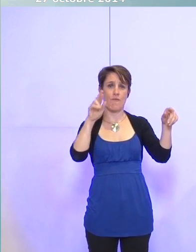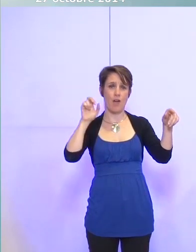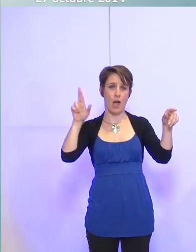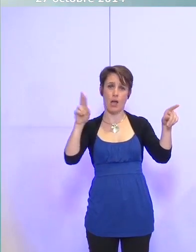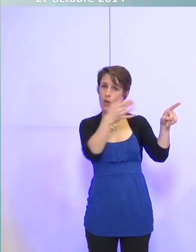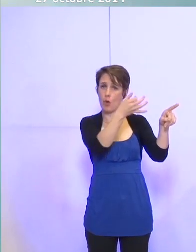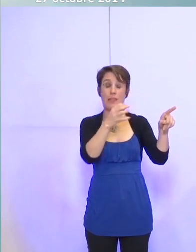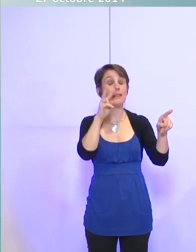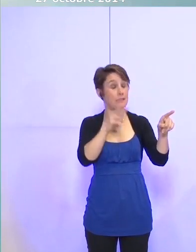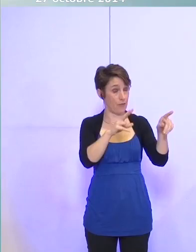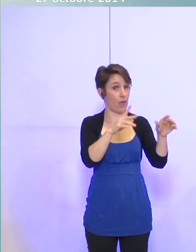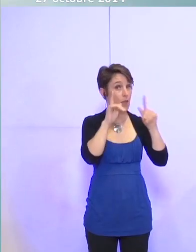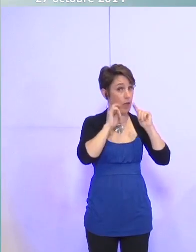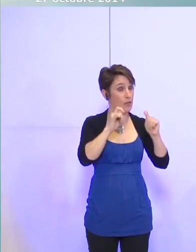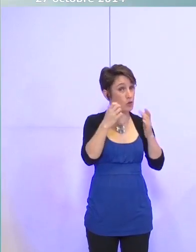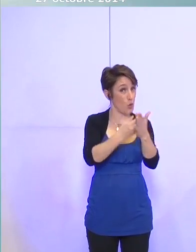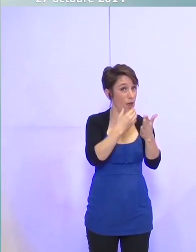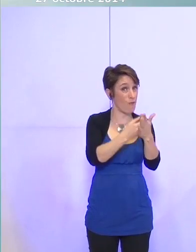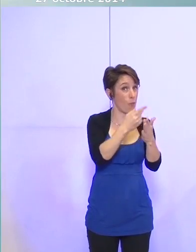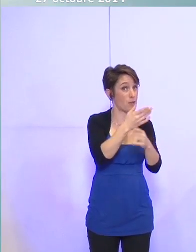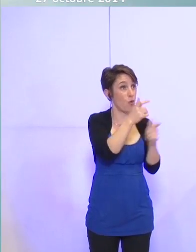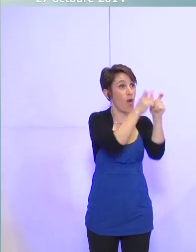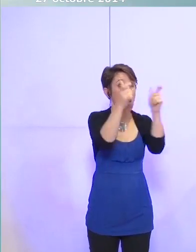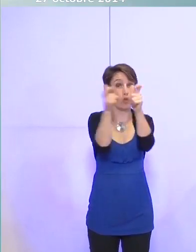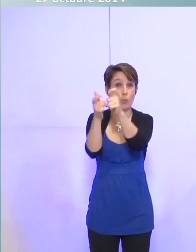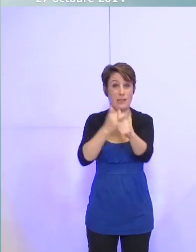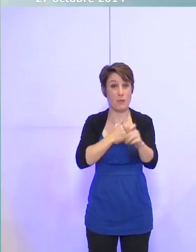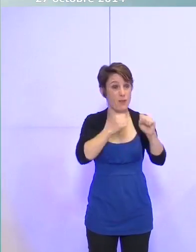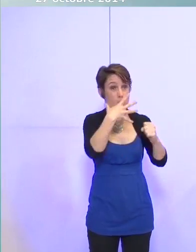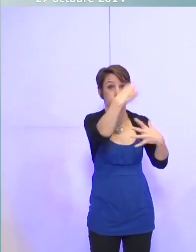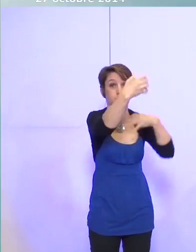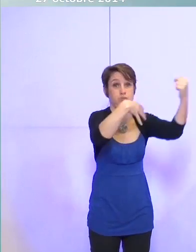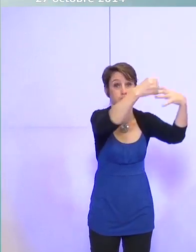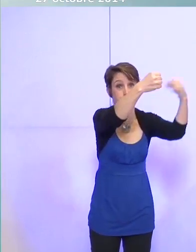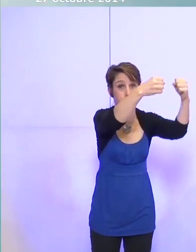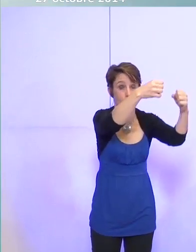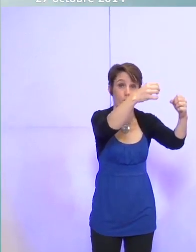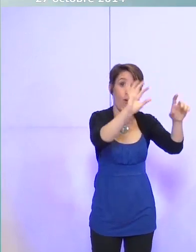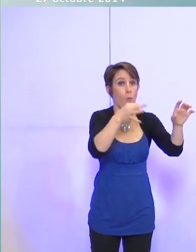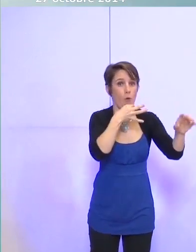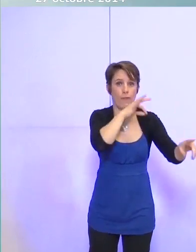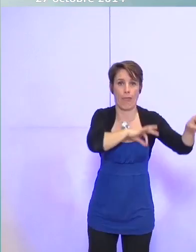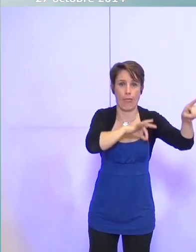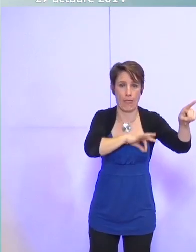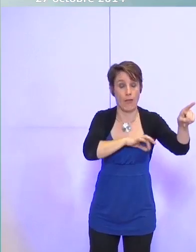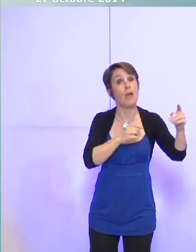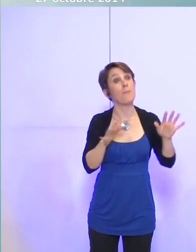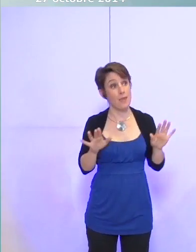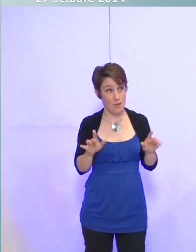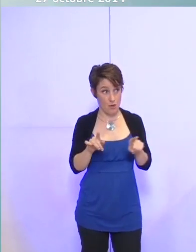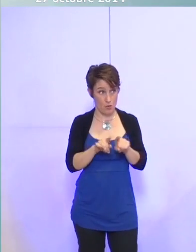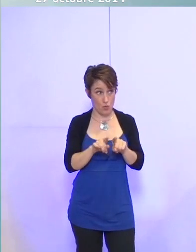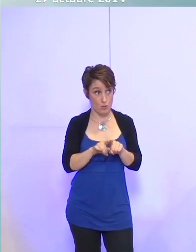des fins strictement mercantiles, ça nous ne le souhaitons pas, mais j'irai un peu plus loin que lui, et certaines données peuvent être utilisées à des